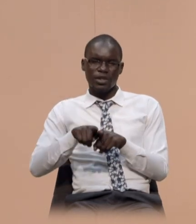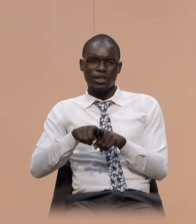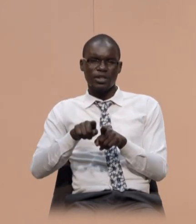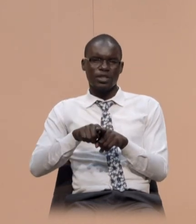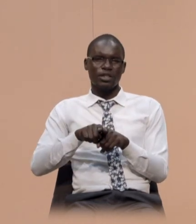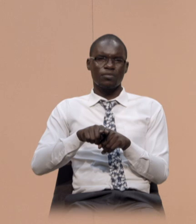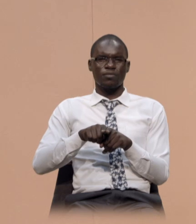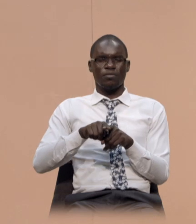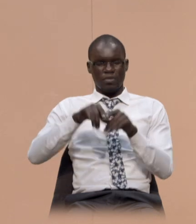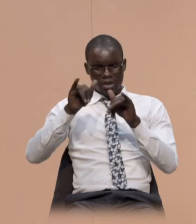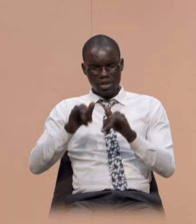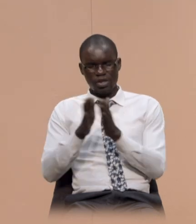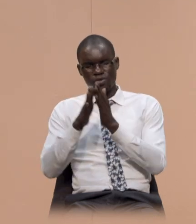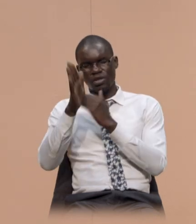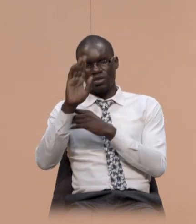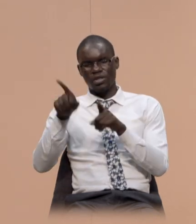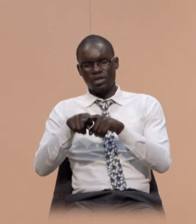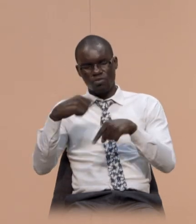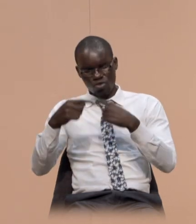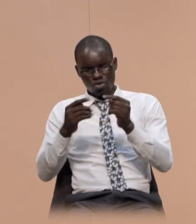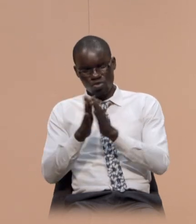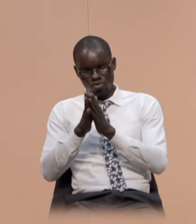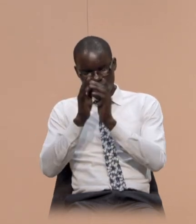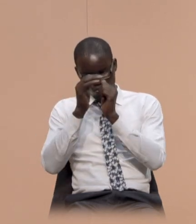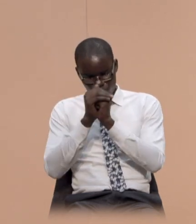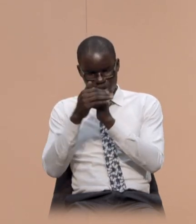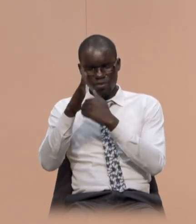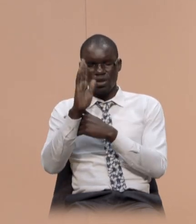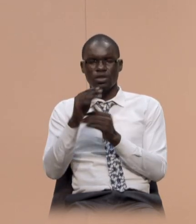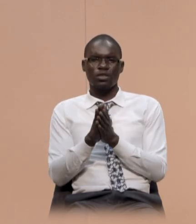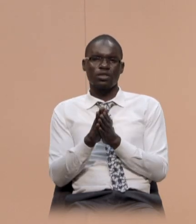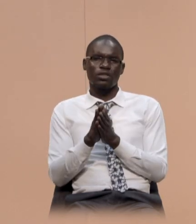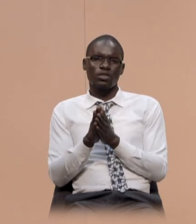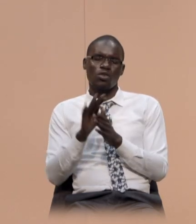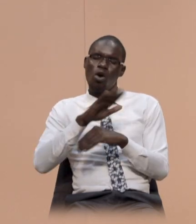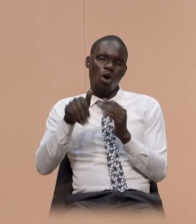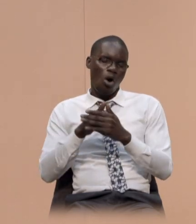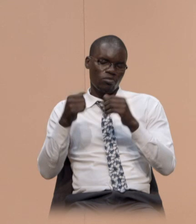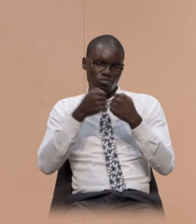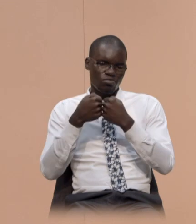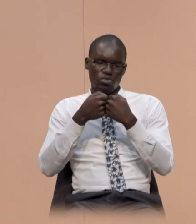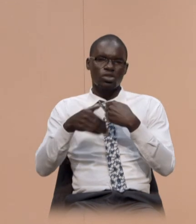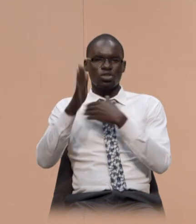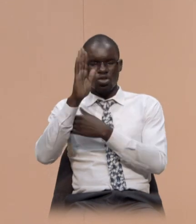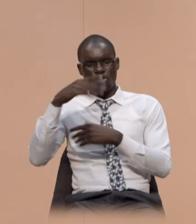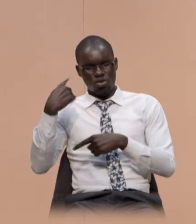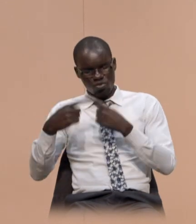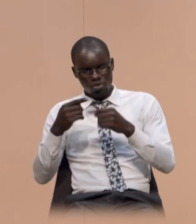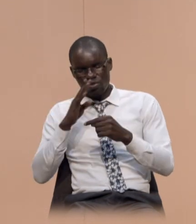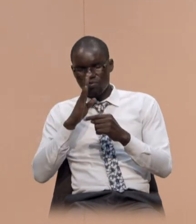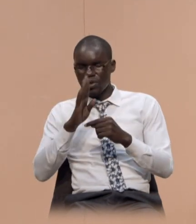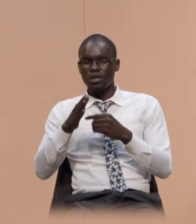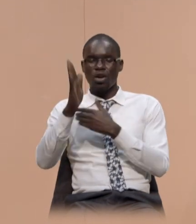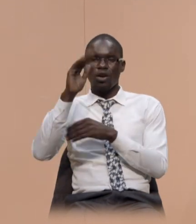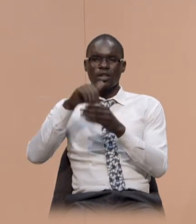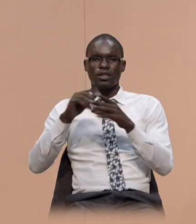Mungu, and that's why he could still worship God. Beside all the challenges, God was still God in his